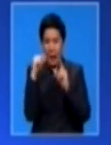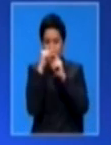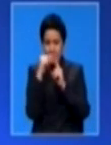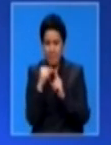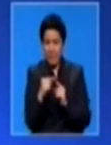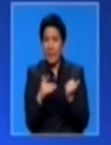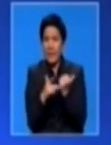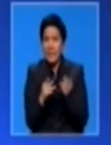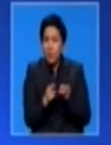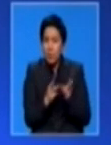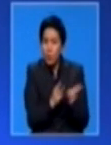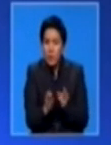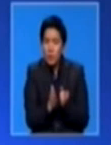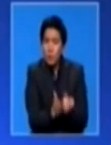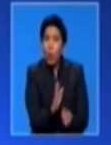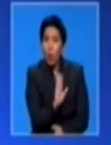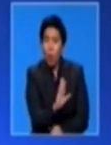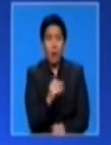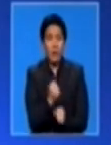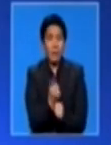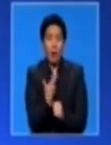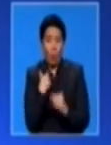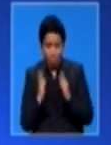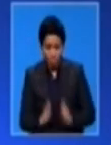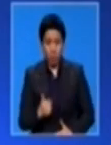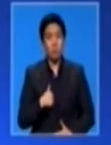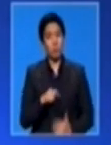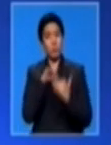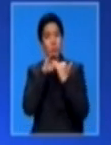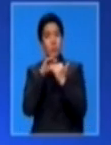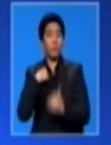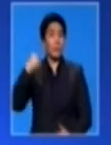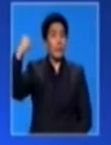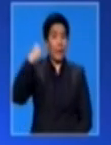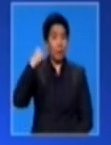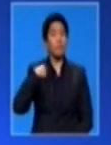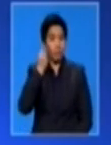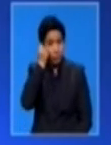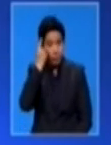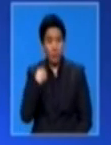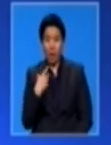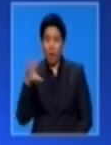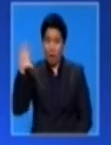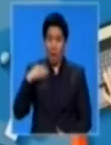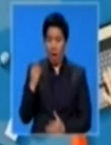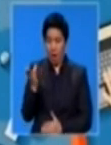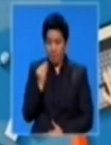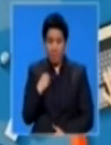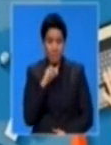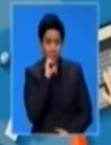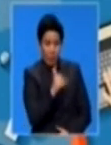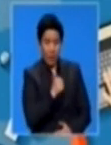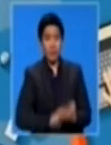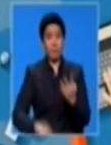พในการปฏิบัติงานจริงให้กำลังคนสามารถสื่อสารรับฟังคำสั่งตลอดจนสามารถถ่ายทอดได้2คือ